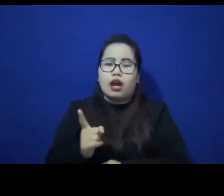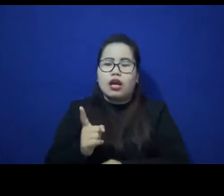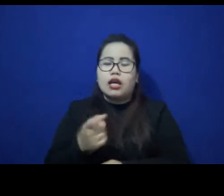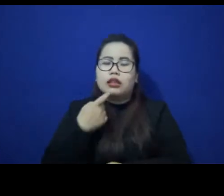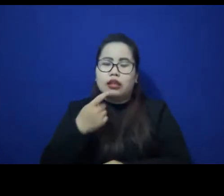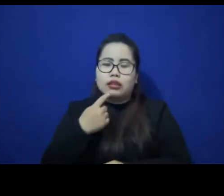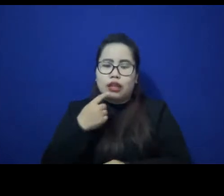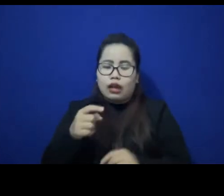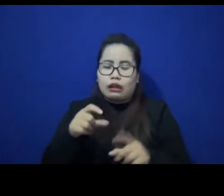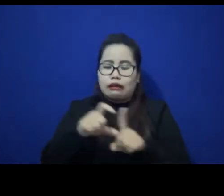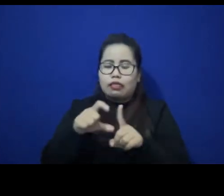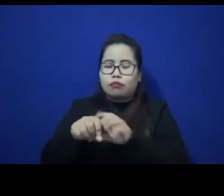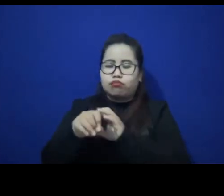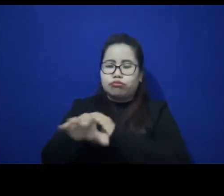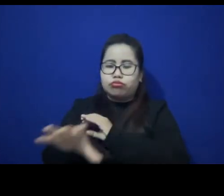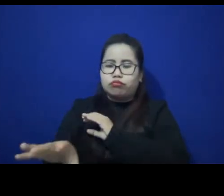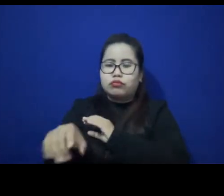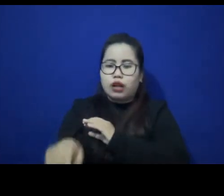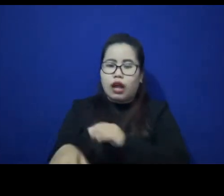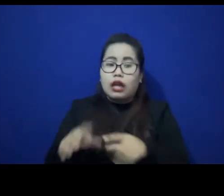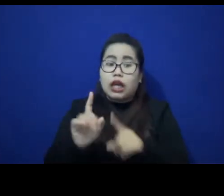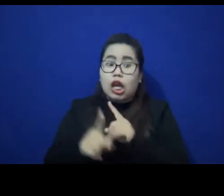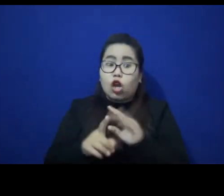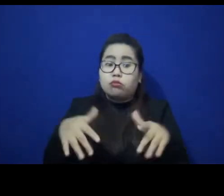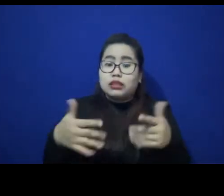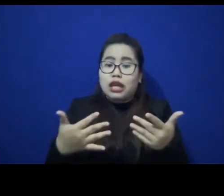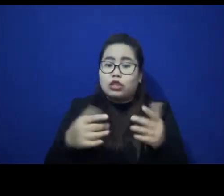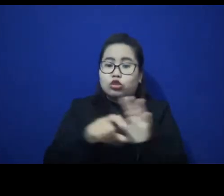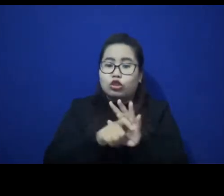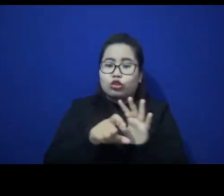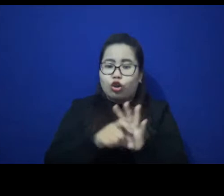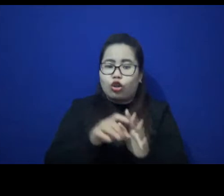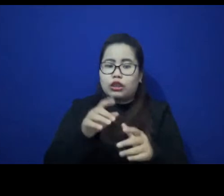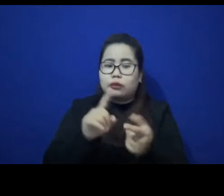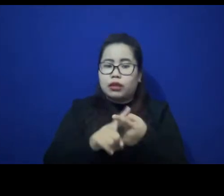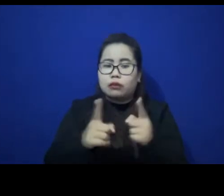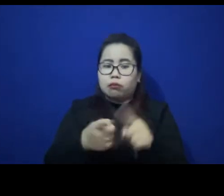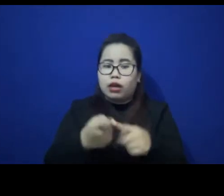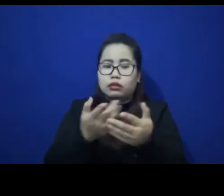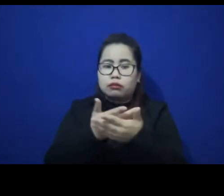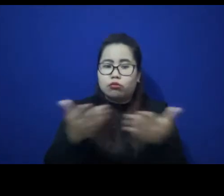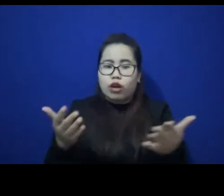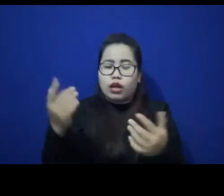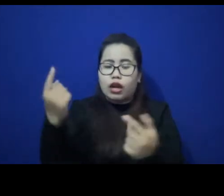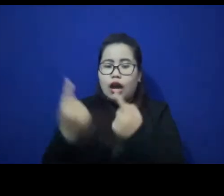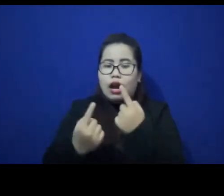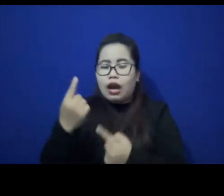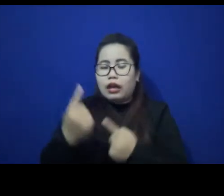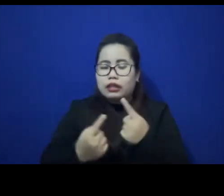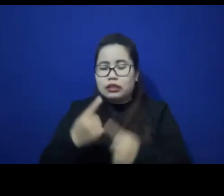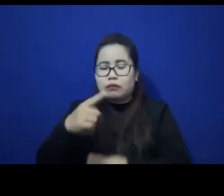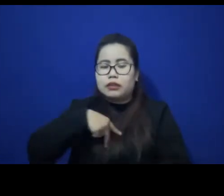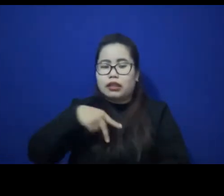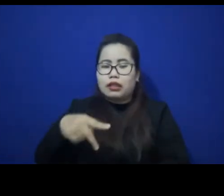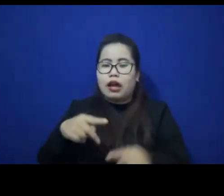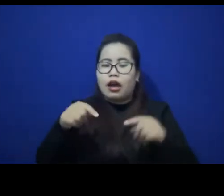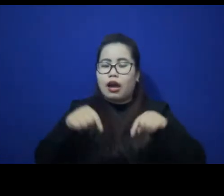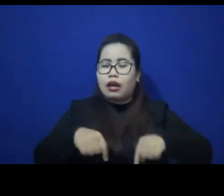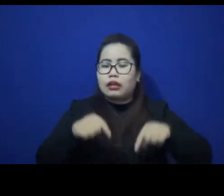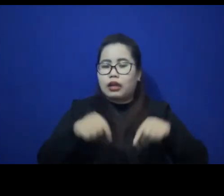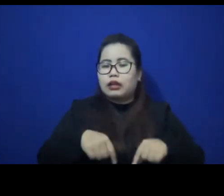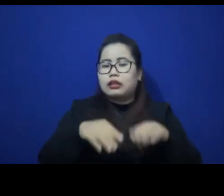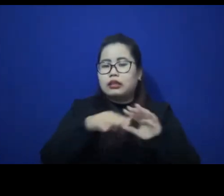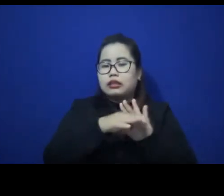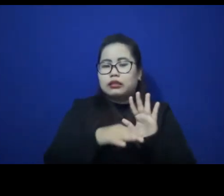kebocoran data pribadi kalau misalnya rekan-rekan teman-teman yang hadir di audience am acara